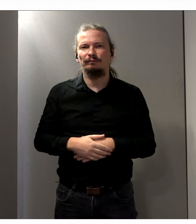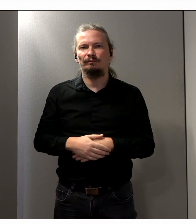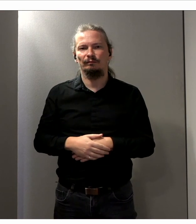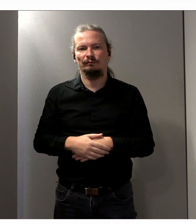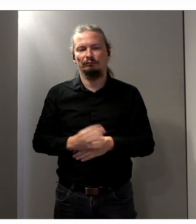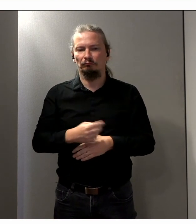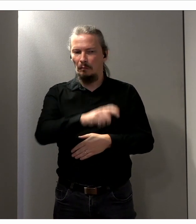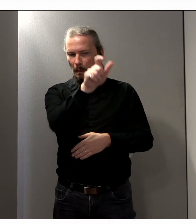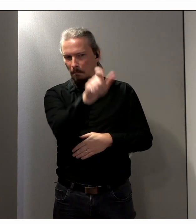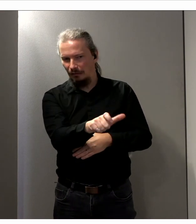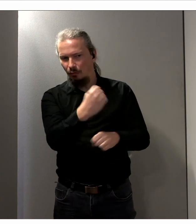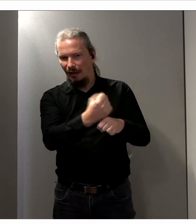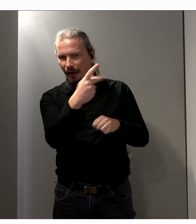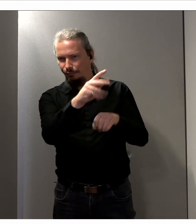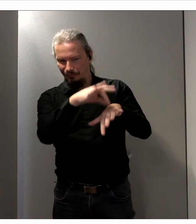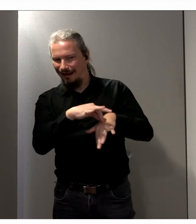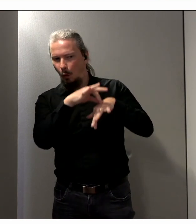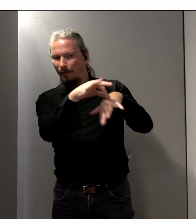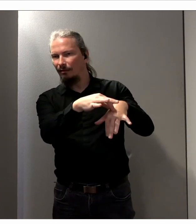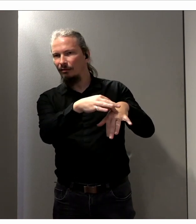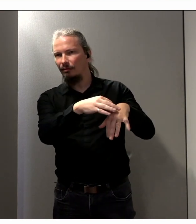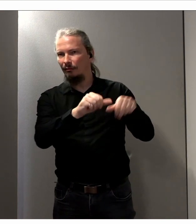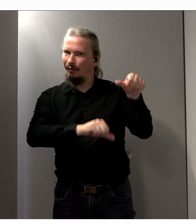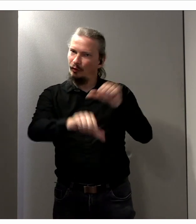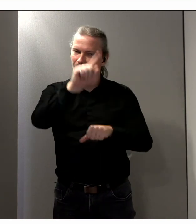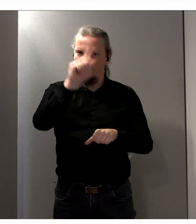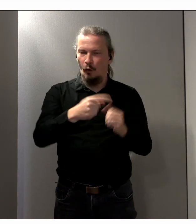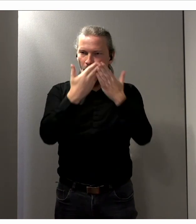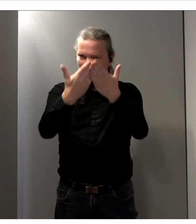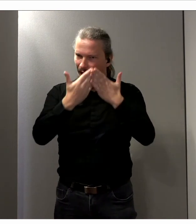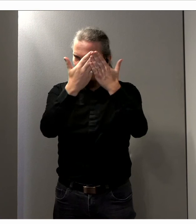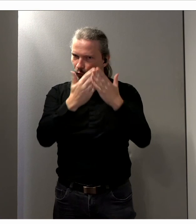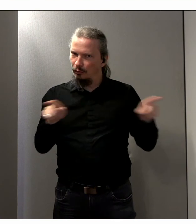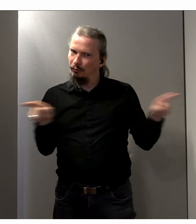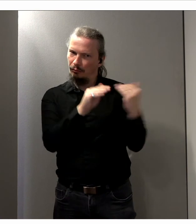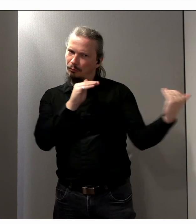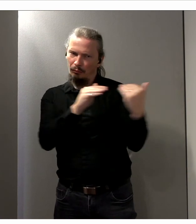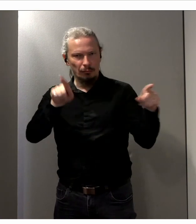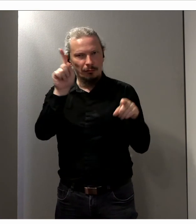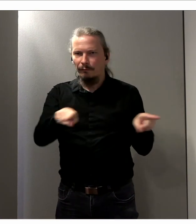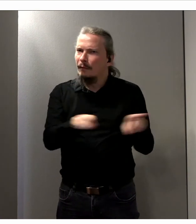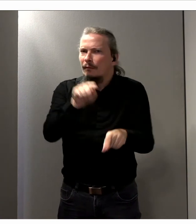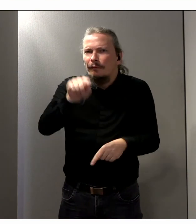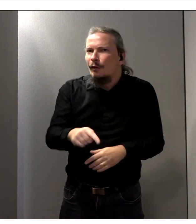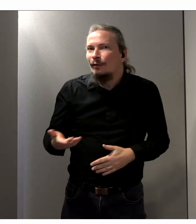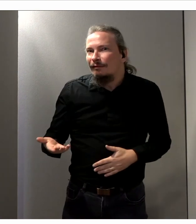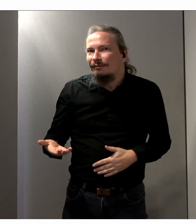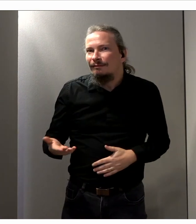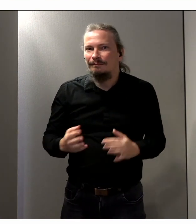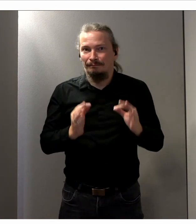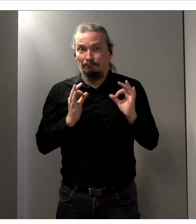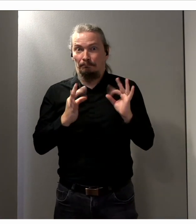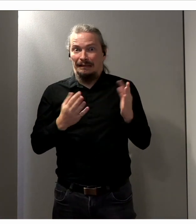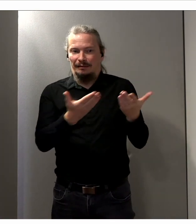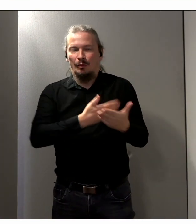accompagner quelqu'un dans son travail, il faut avoir fait des études dans des domaines qui sont similaires. Et c'est vrai que dans le cas de Mathieu,